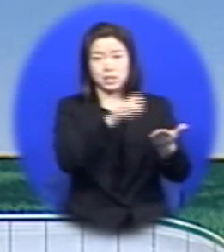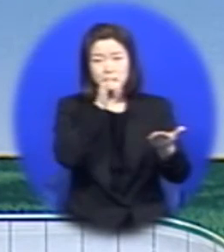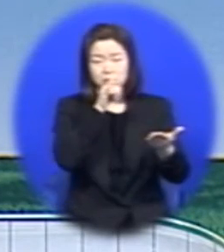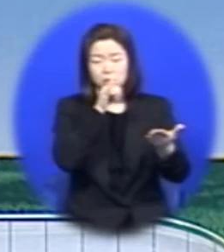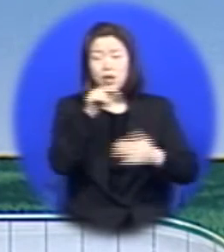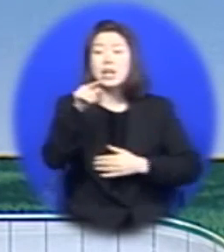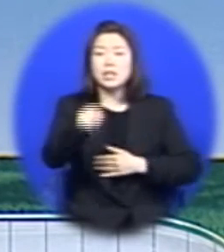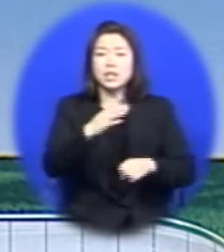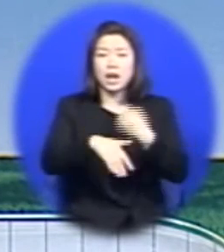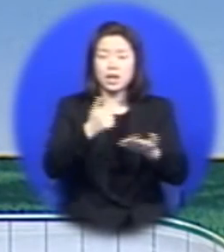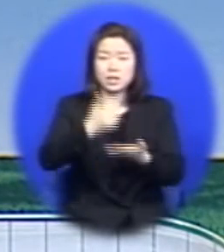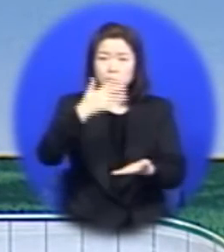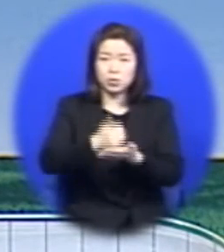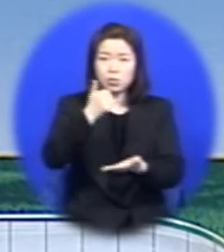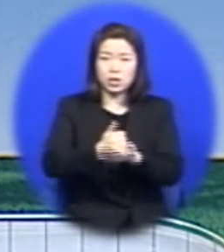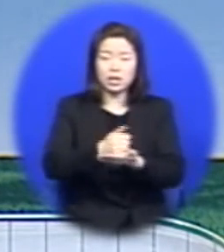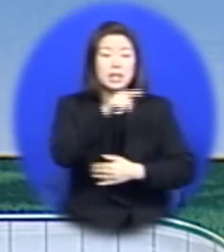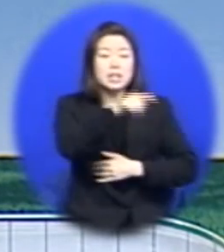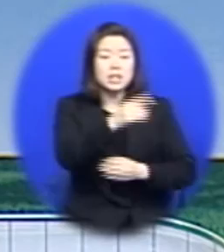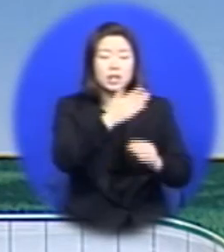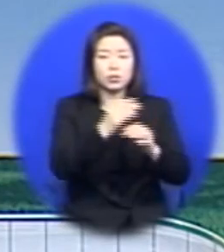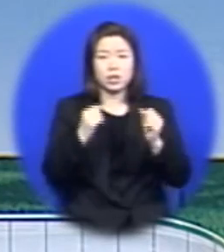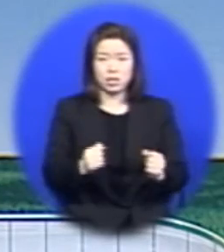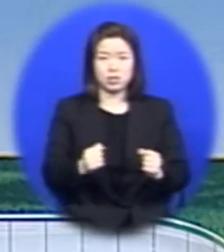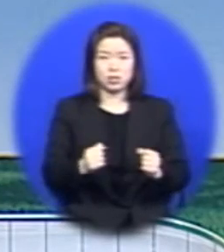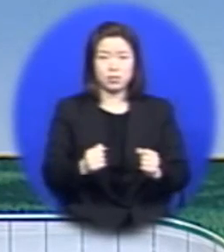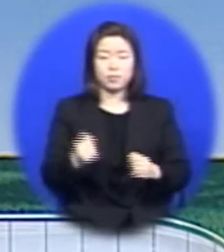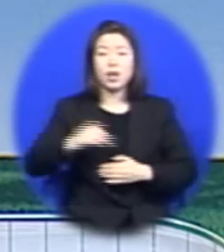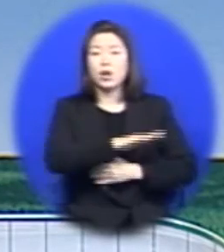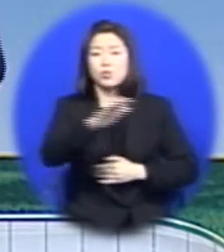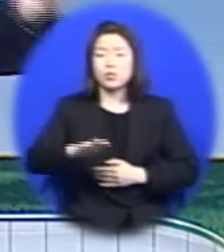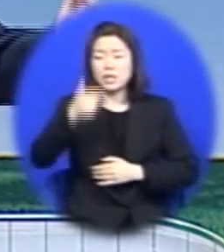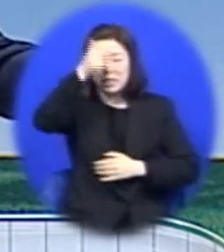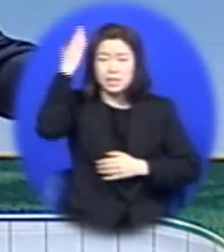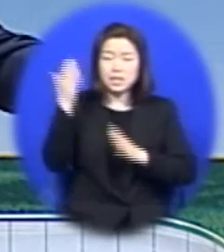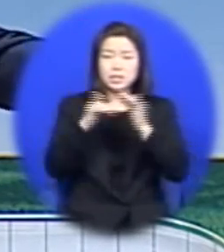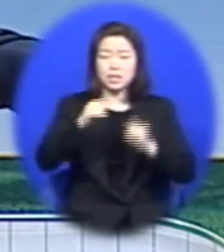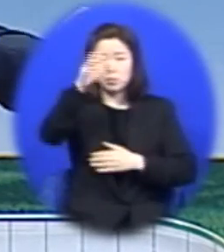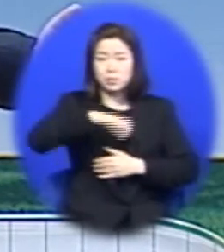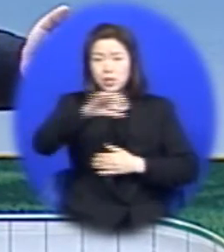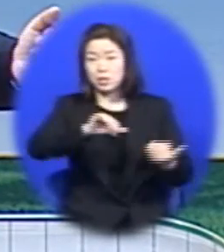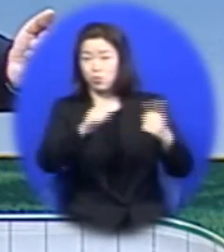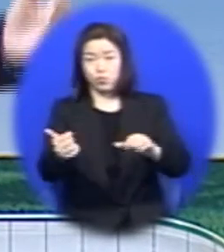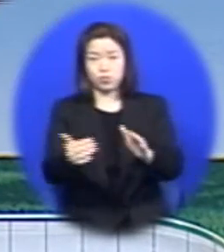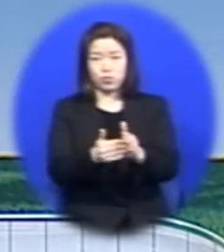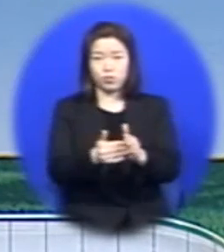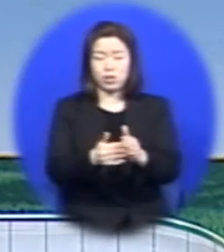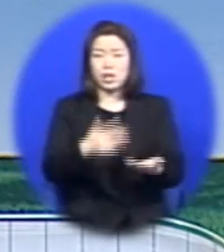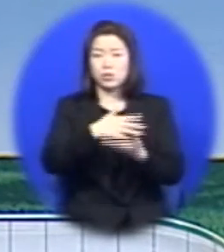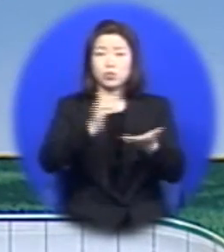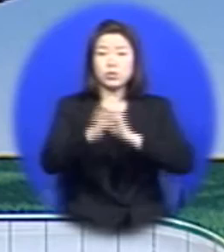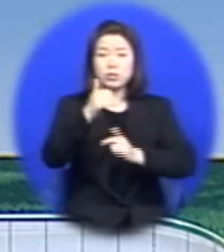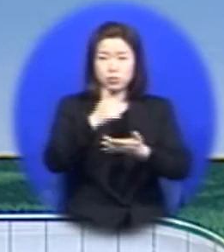너희 하나님 여호와가 너희 가운데 계시니. 우리 옛사람은 십자가에서 죽고 주